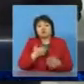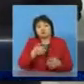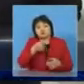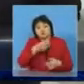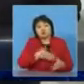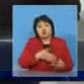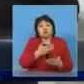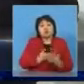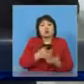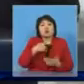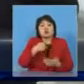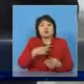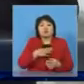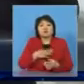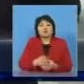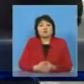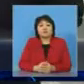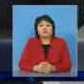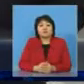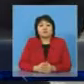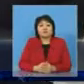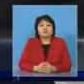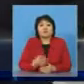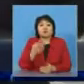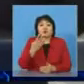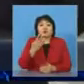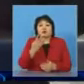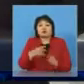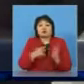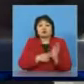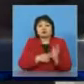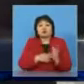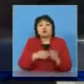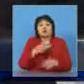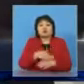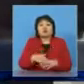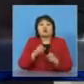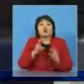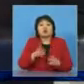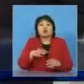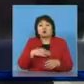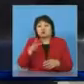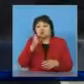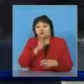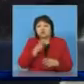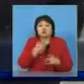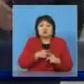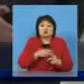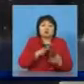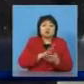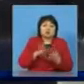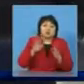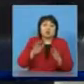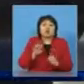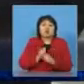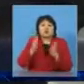алмайсыздар үйге дейін? Жаңағы айтып отырған 47 көшенің әрбір үйдің алдын қалай тазартып тұрасыңдар? Сол себептен көшені тазартыңдар.